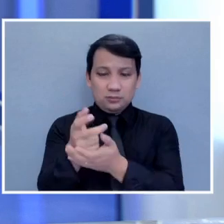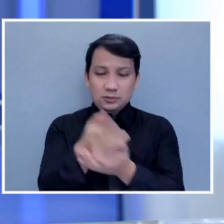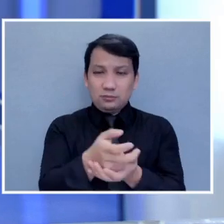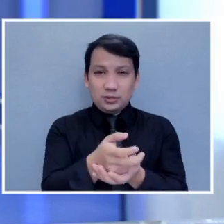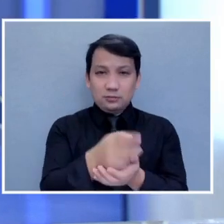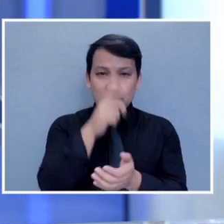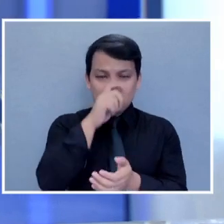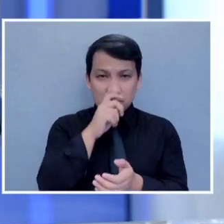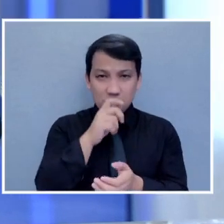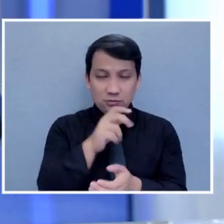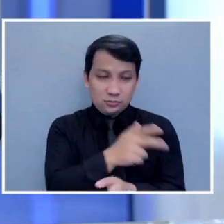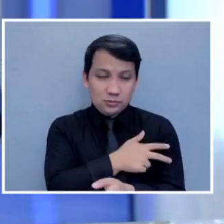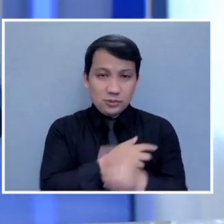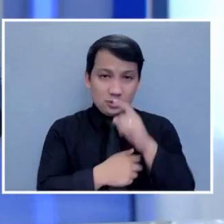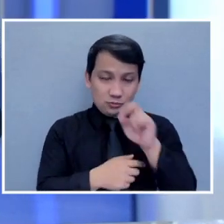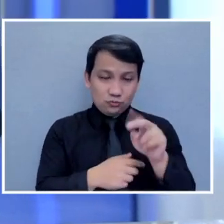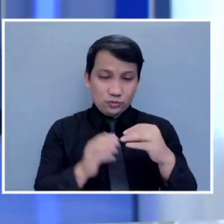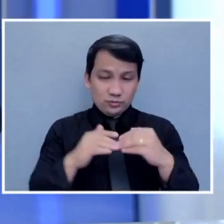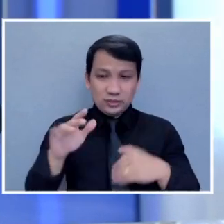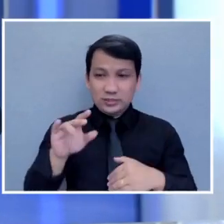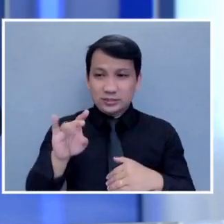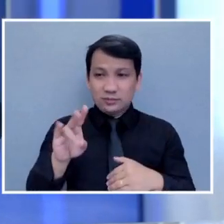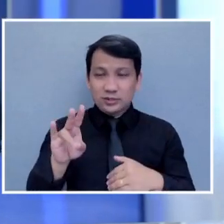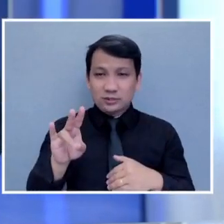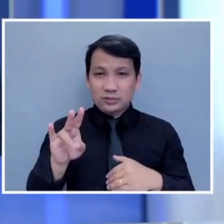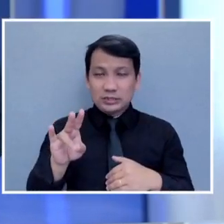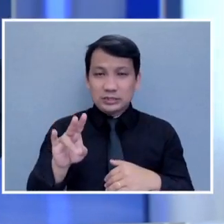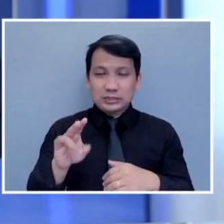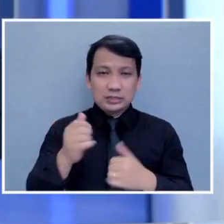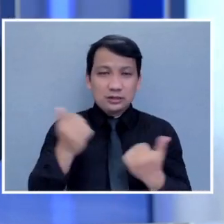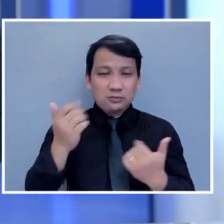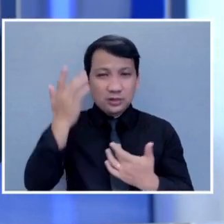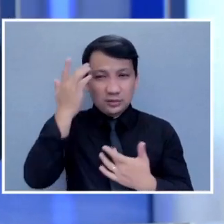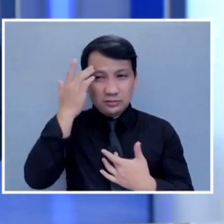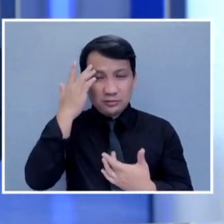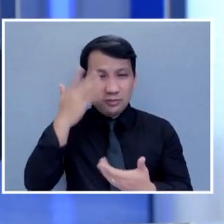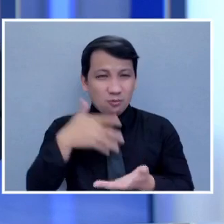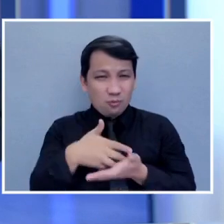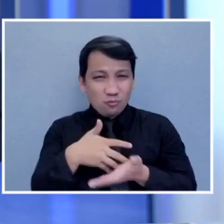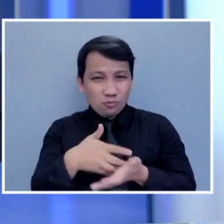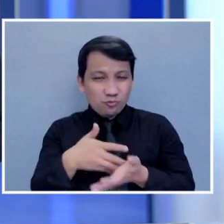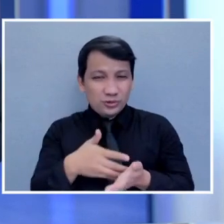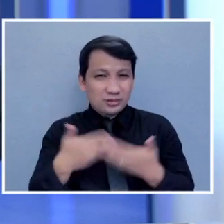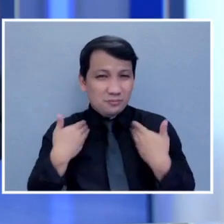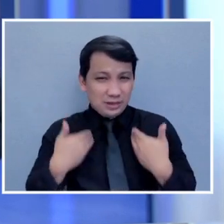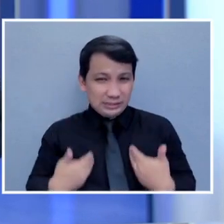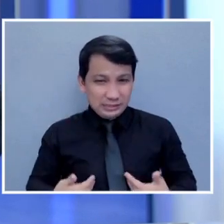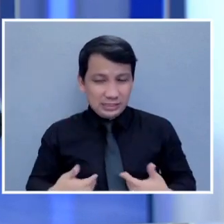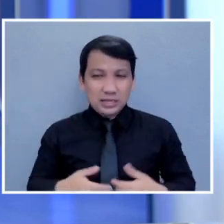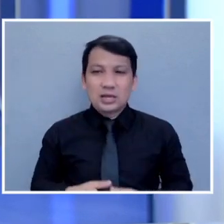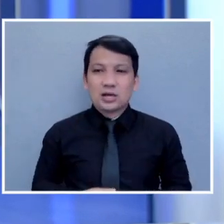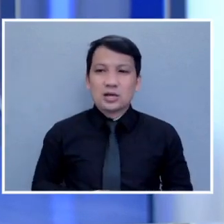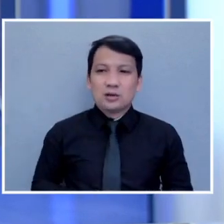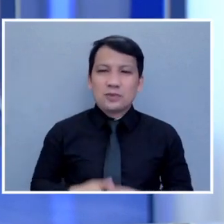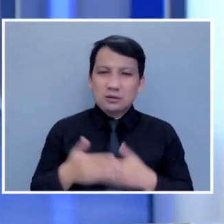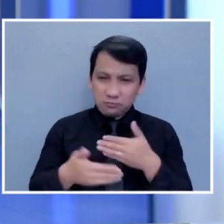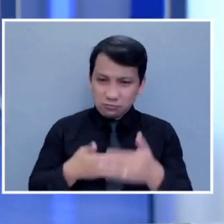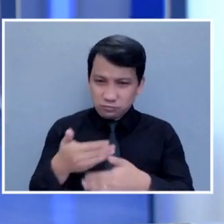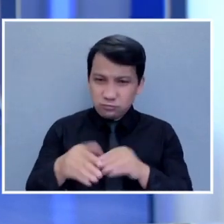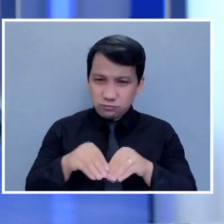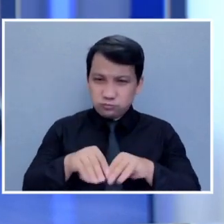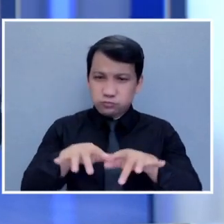hanggang 17 years old na immunocompromised o mahina ang immune system. Unti-unti ang pag-roll out nito